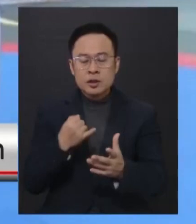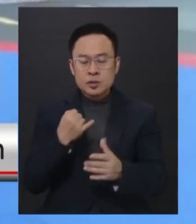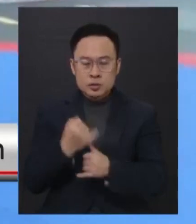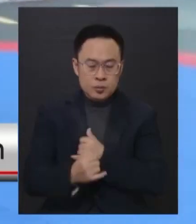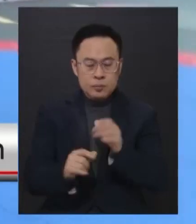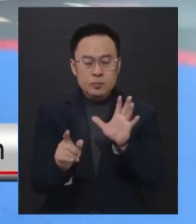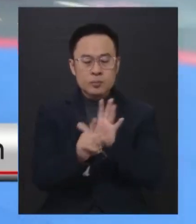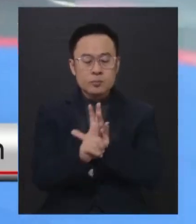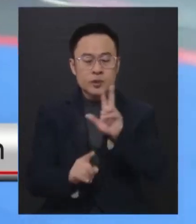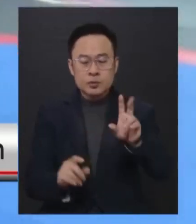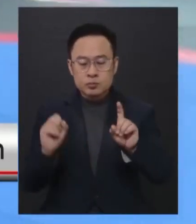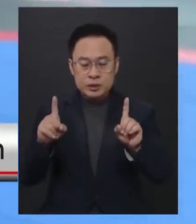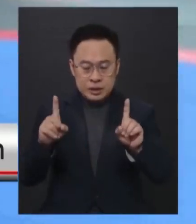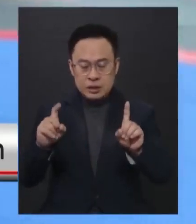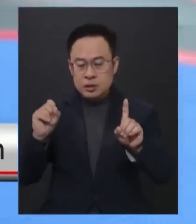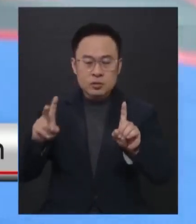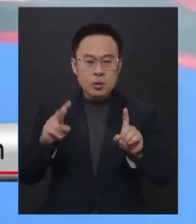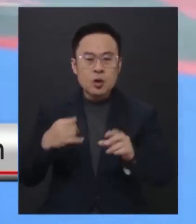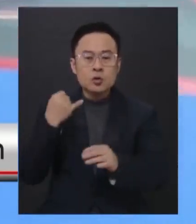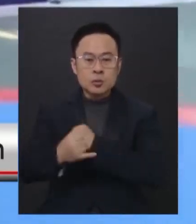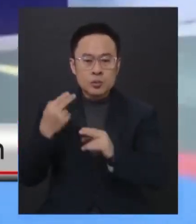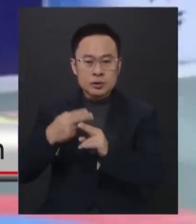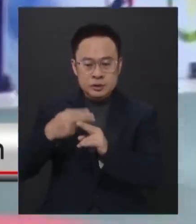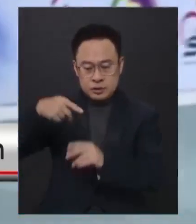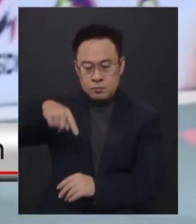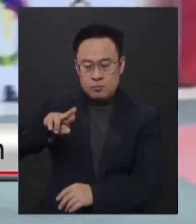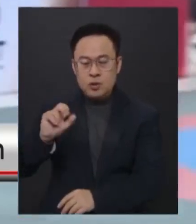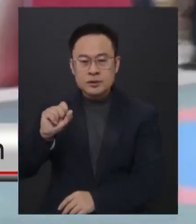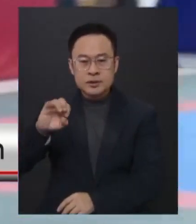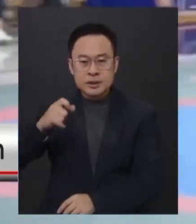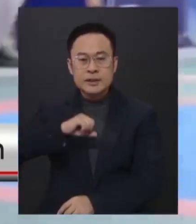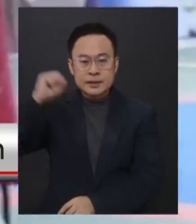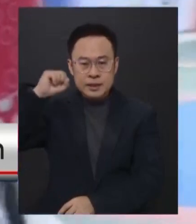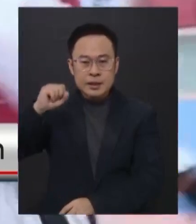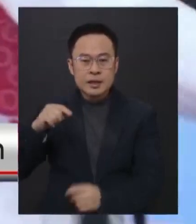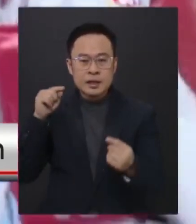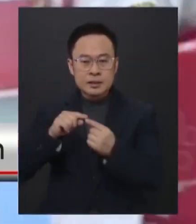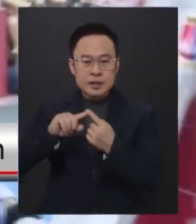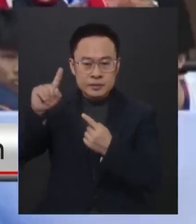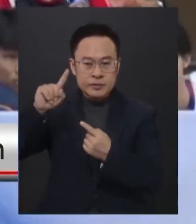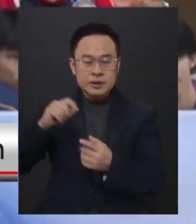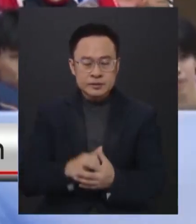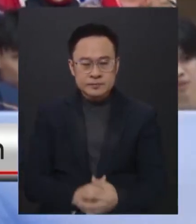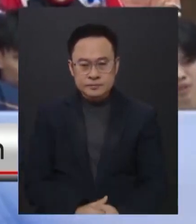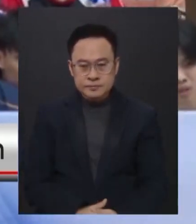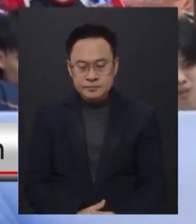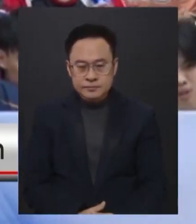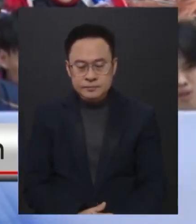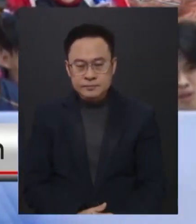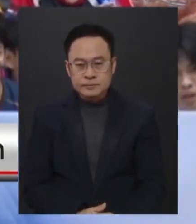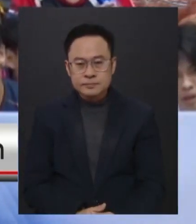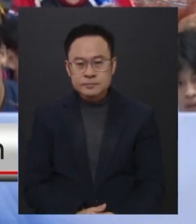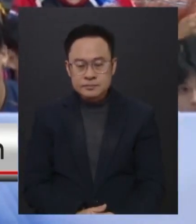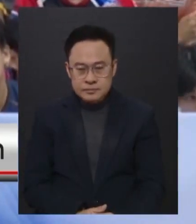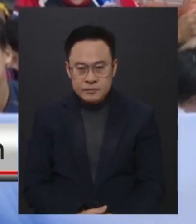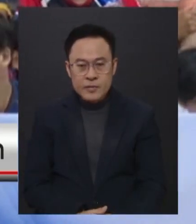ยกค่ะแล้วก็คว้าเหรียญทองไปครองพร้อมกับขึ้นอันดับ1ประเทศไทยในรุ่นนี้ไปค่ะจากนั้นนะคะก็เป็นทาง